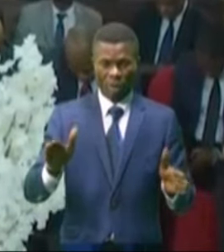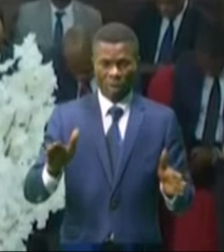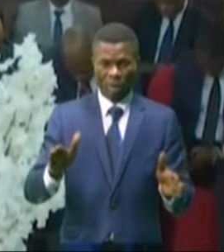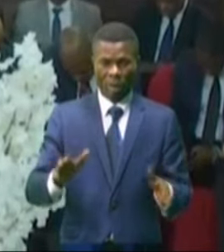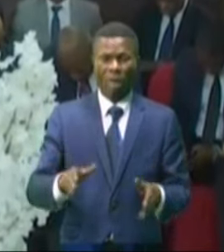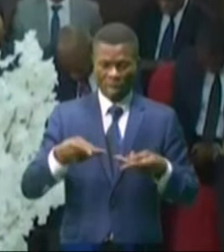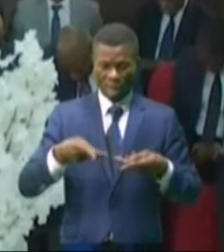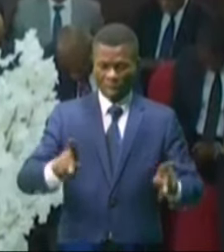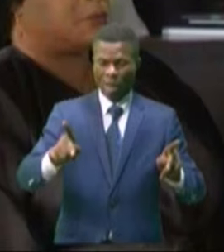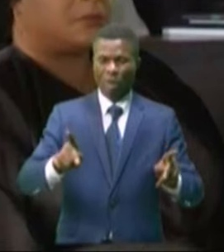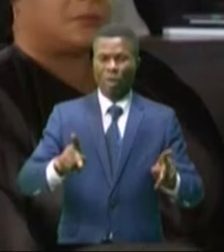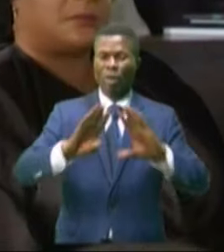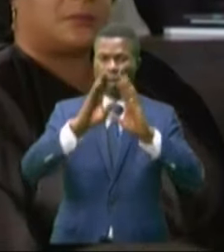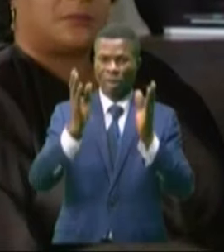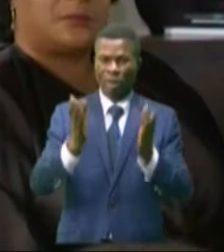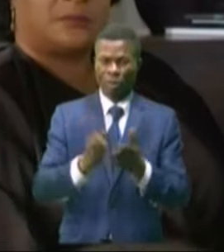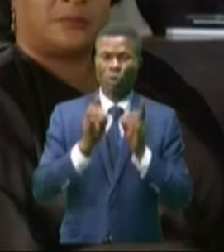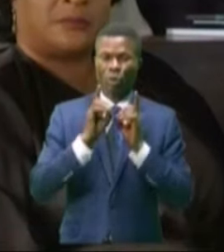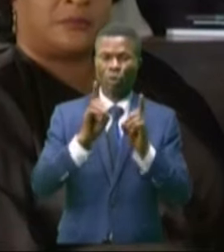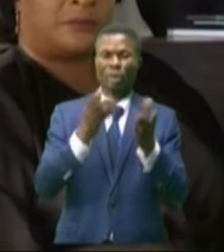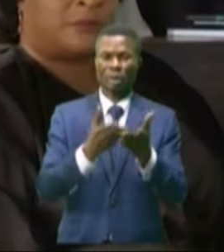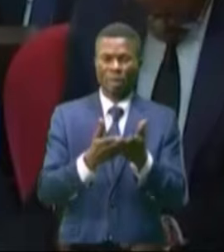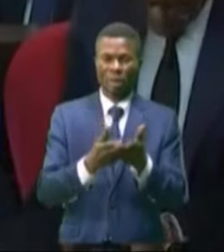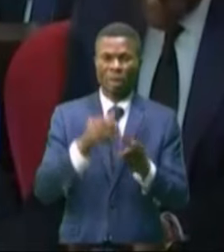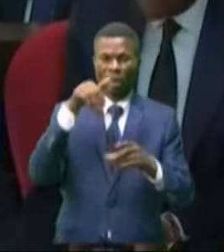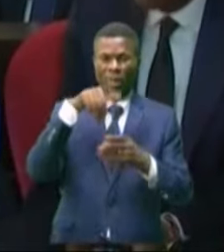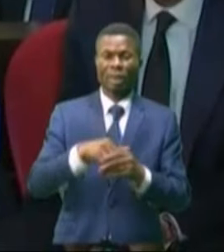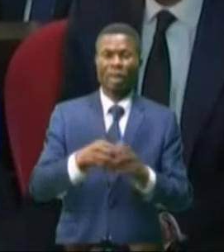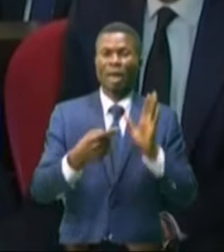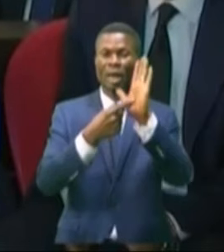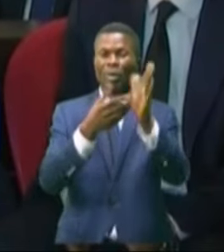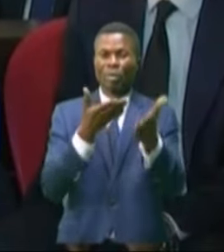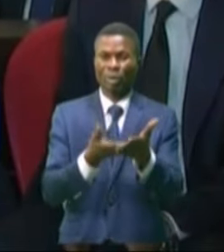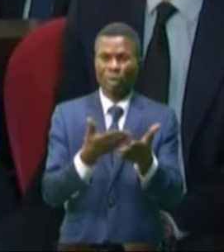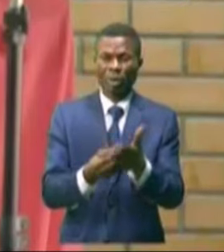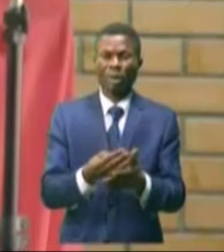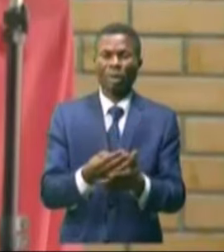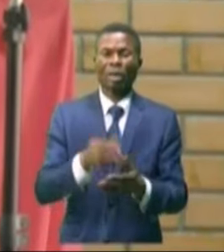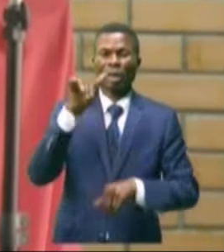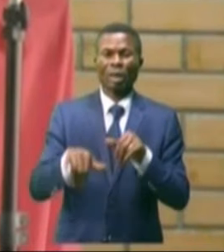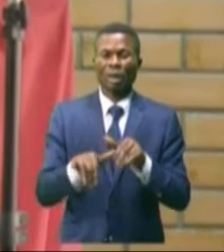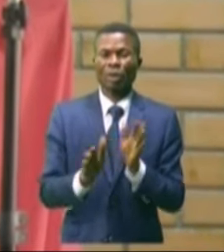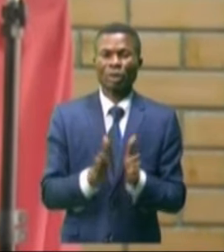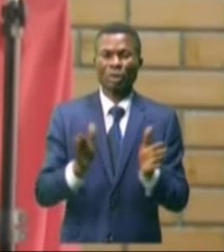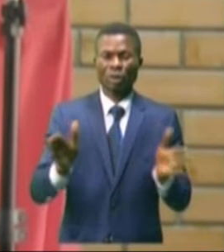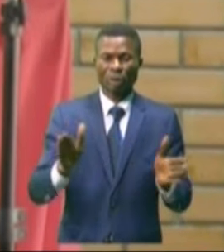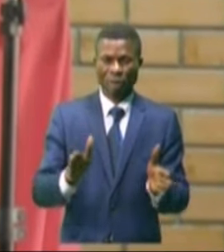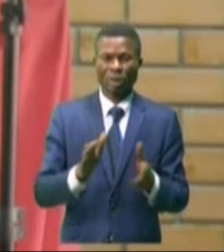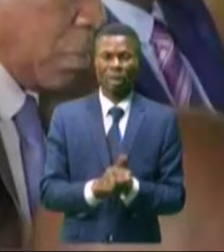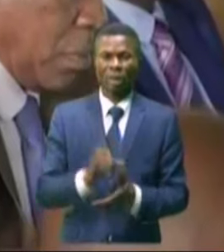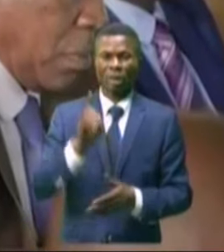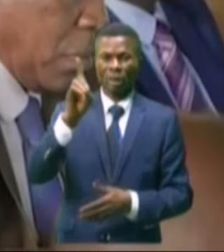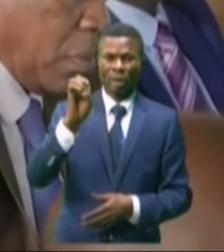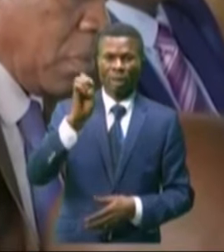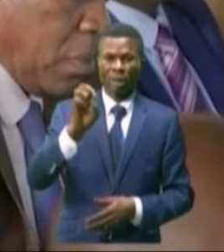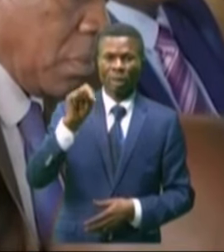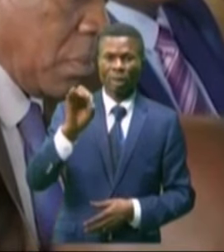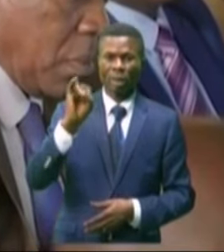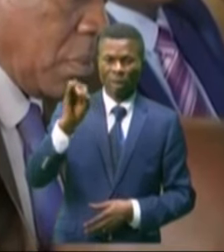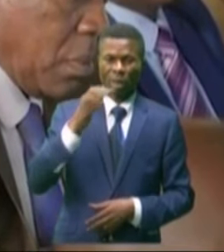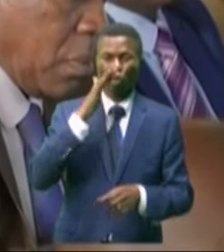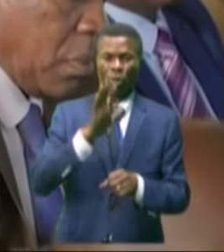lieu à plusieurs allocutions. Dans sa présentation, le secrétaire général Denis Dibou Kapoukou a